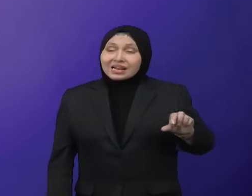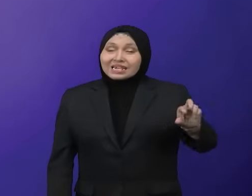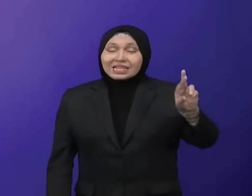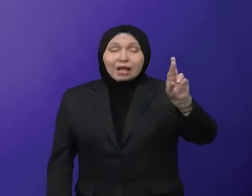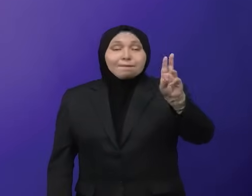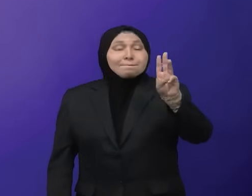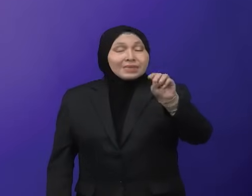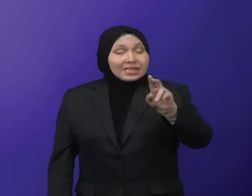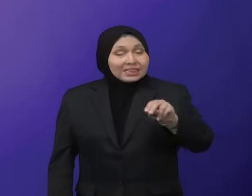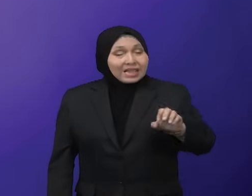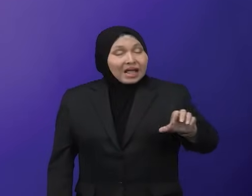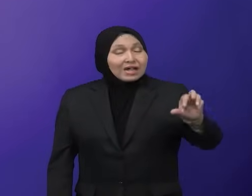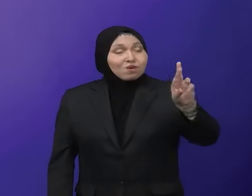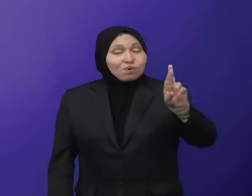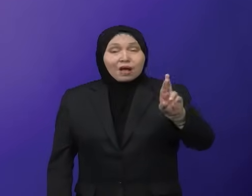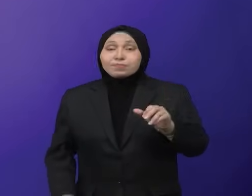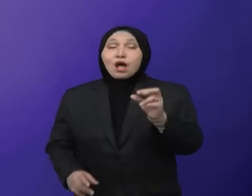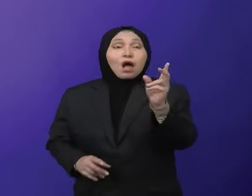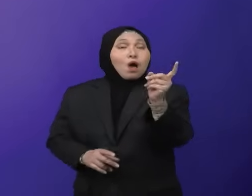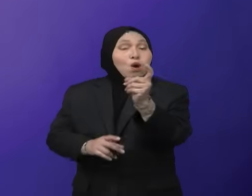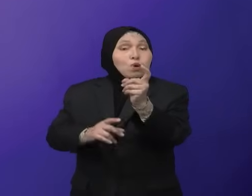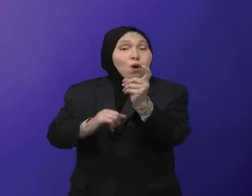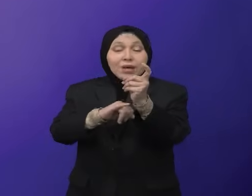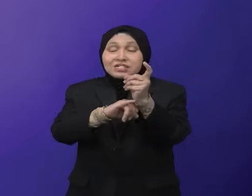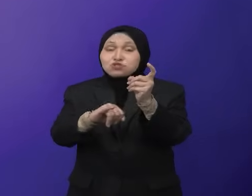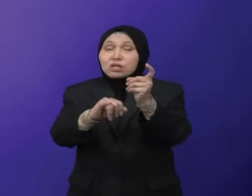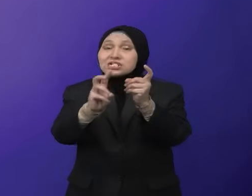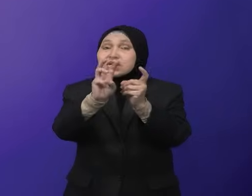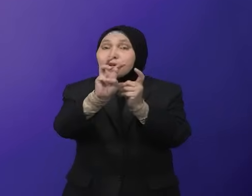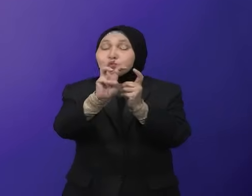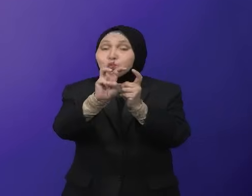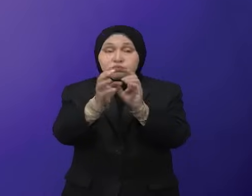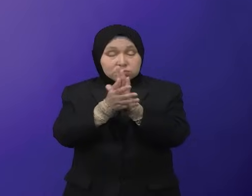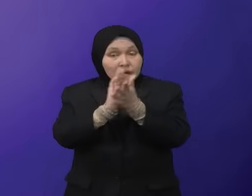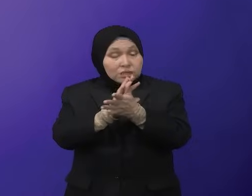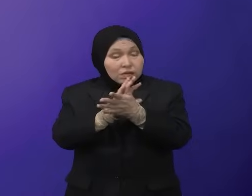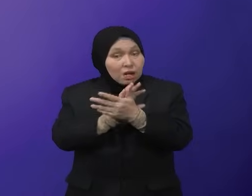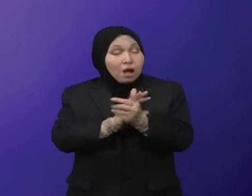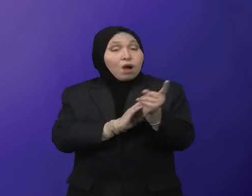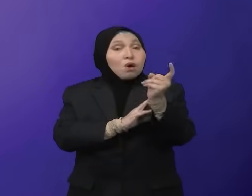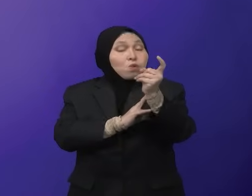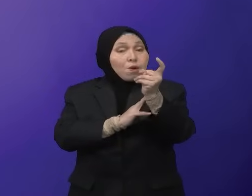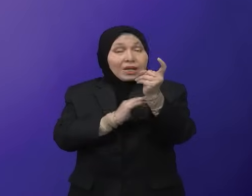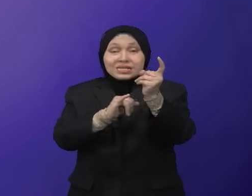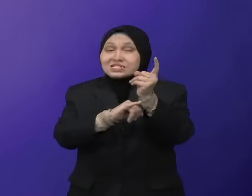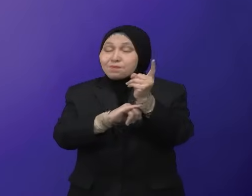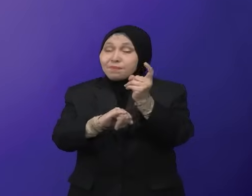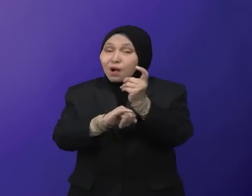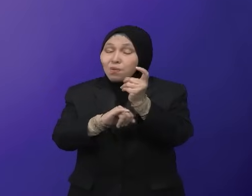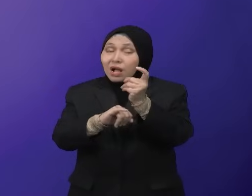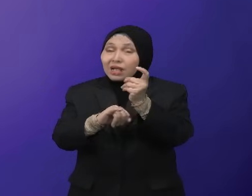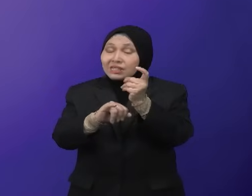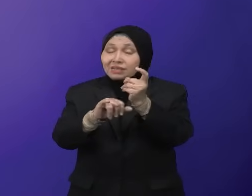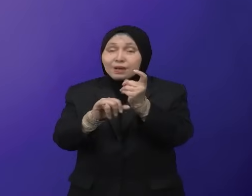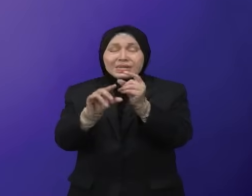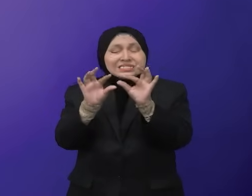minari ra yang berbaris di bawah bersabdu pula tu. Maka ra bila baris di bawah sahaja kita akan baca